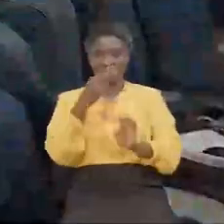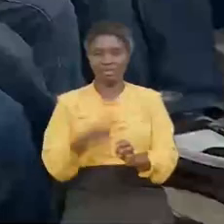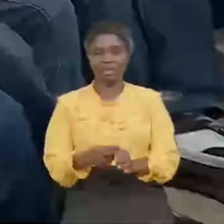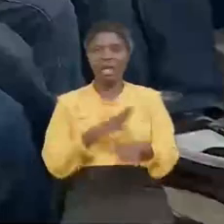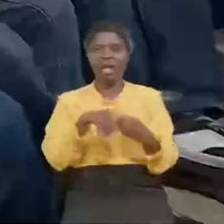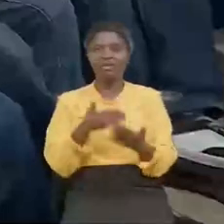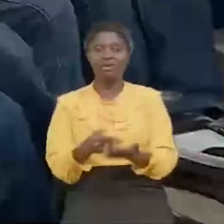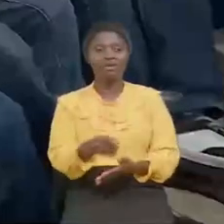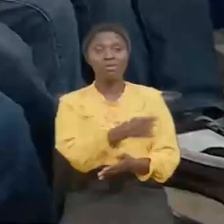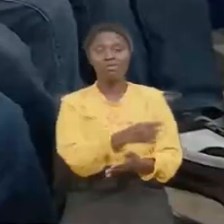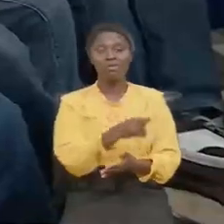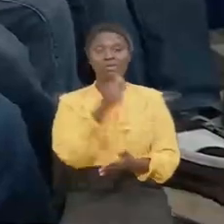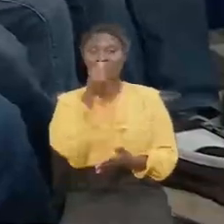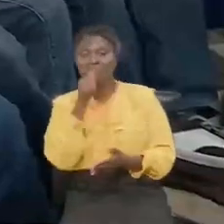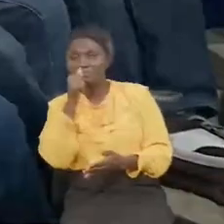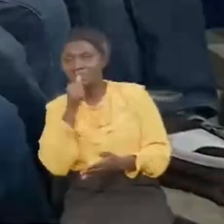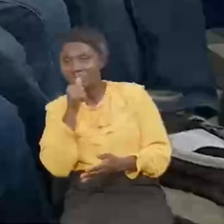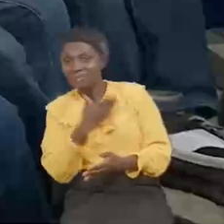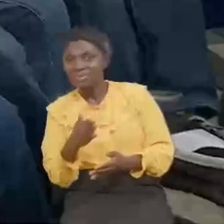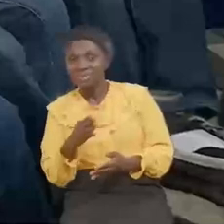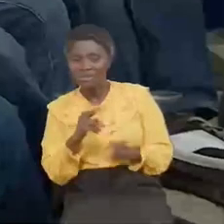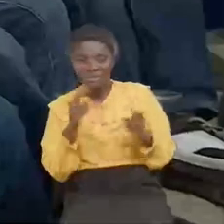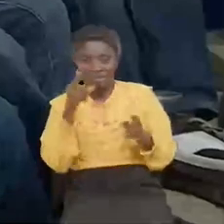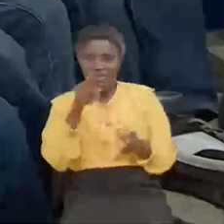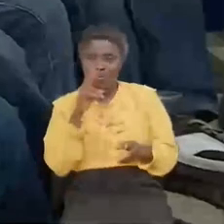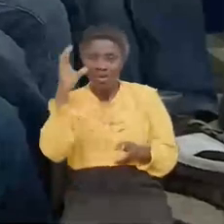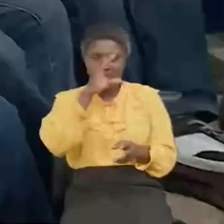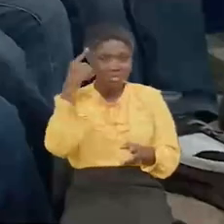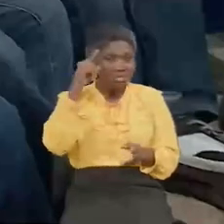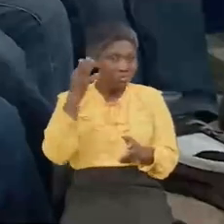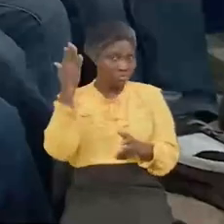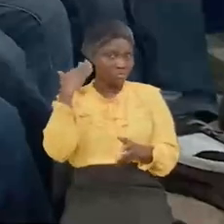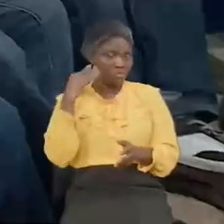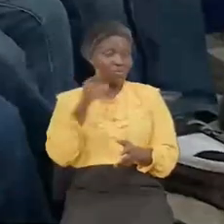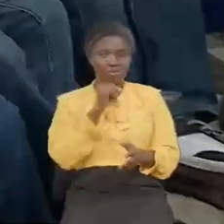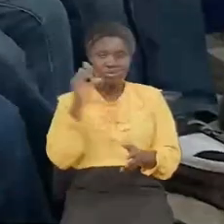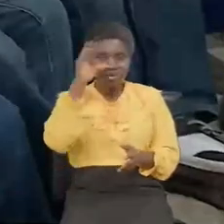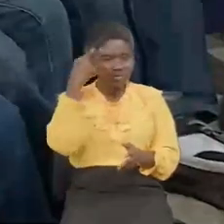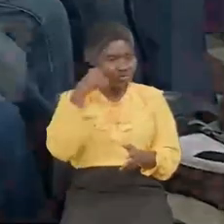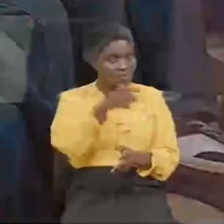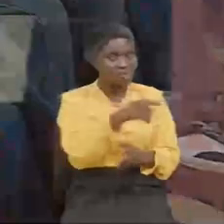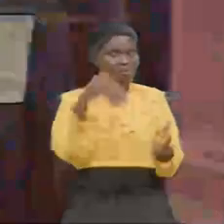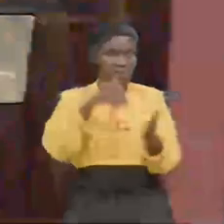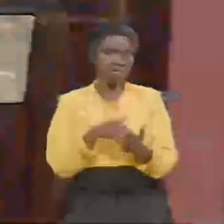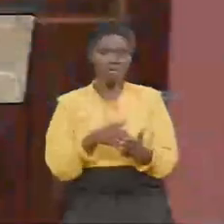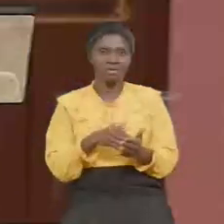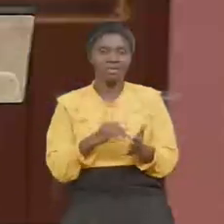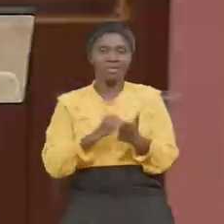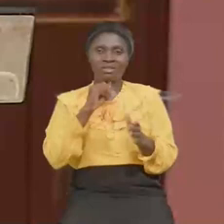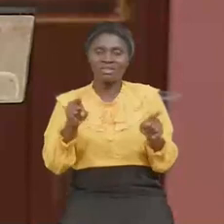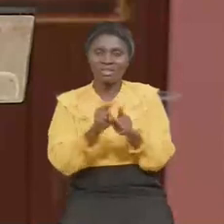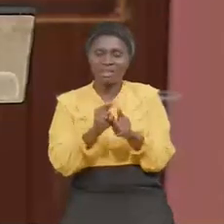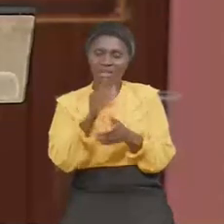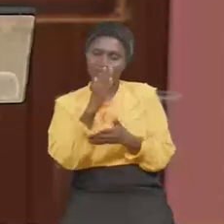que tu regardes, tu ne les chercheras plus. C'est comme si quelqu'un qui était familier avec toi, et la personne est